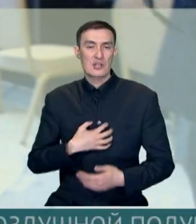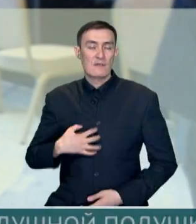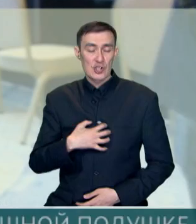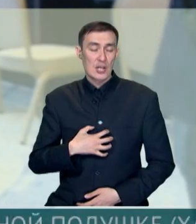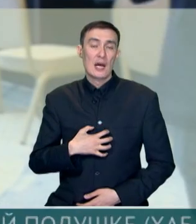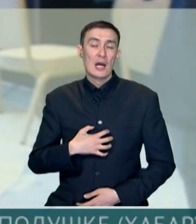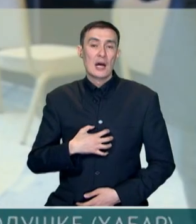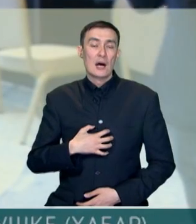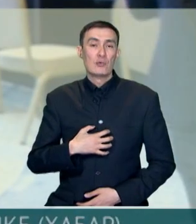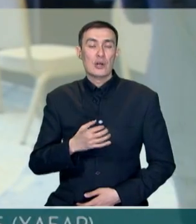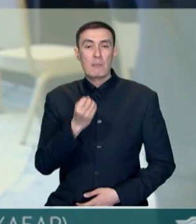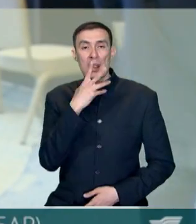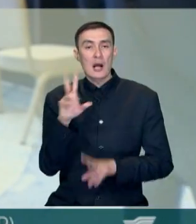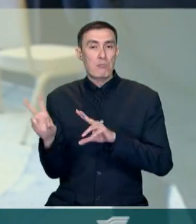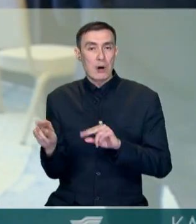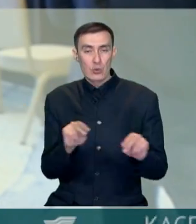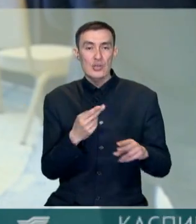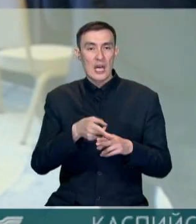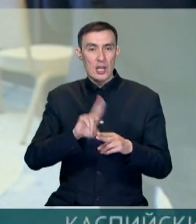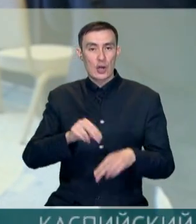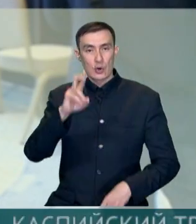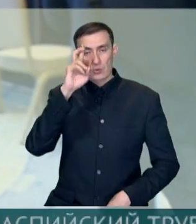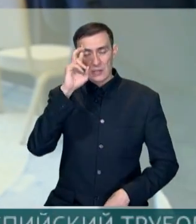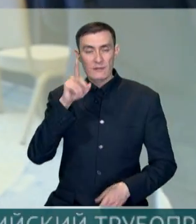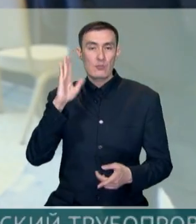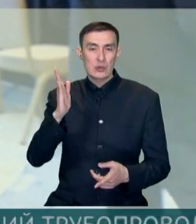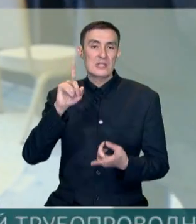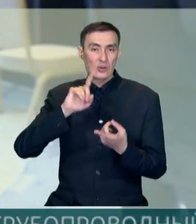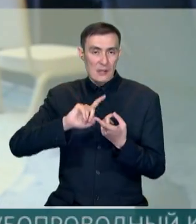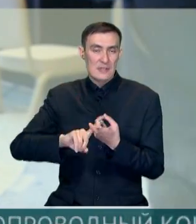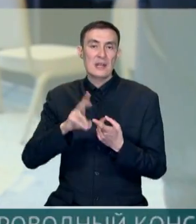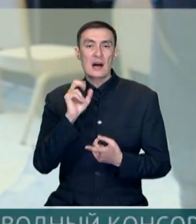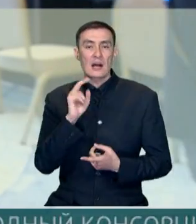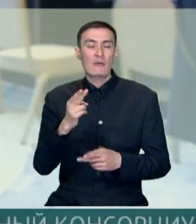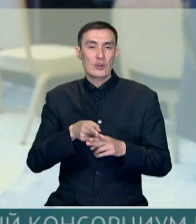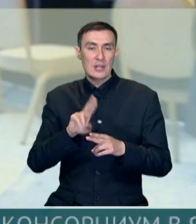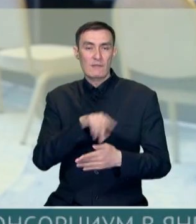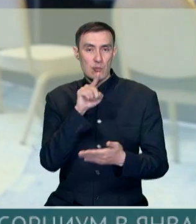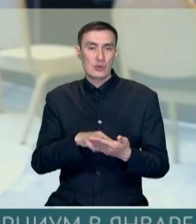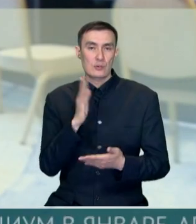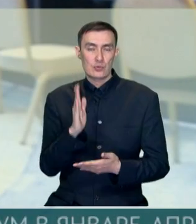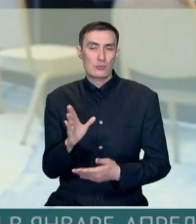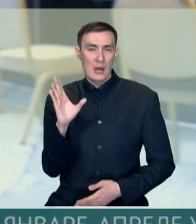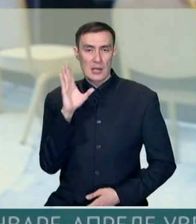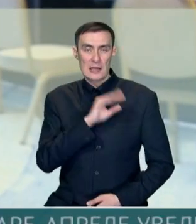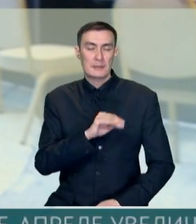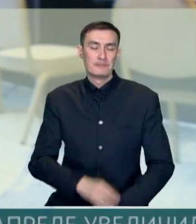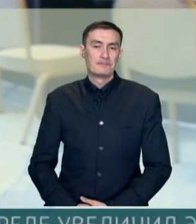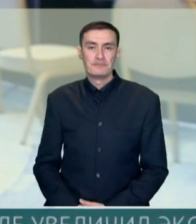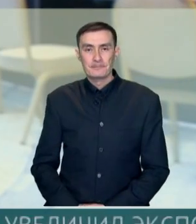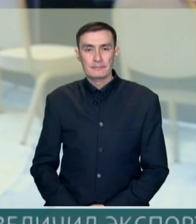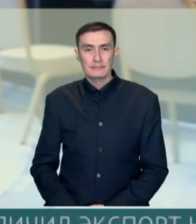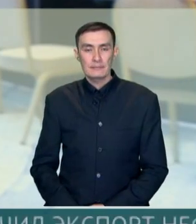как благополучие этих стран, в целом региона, зависит от того, как эти вызовы будут преодолены.